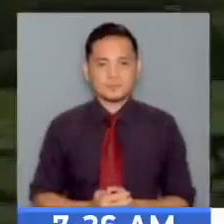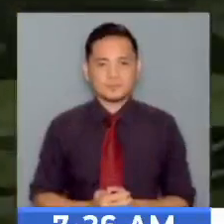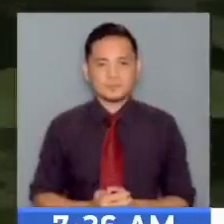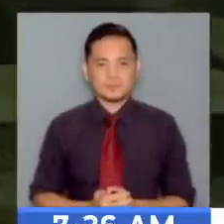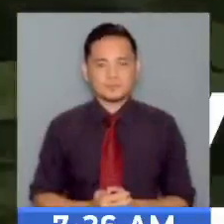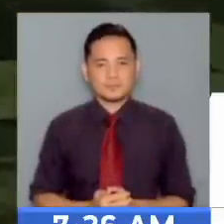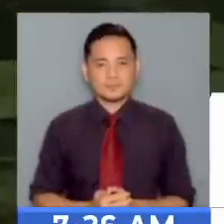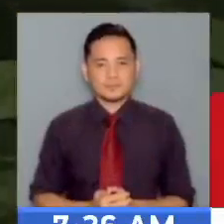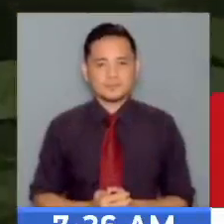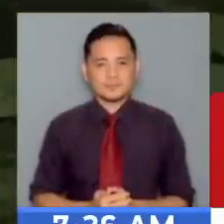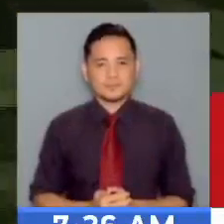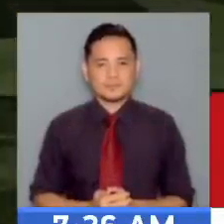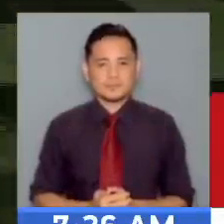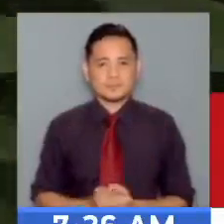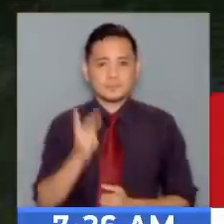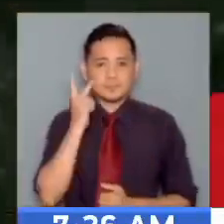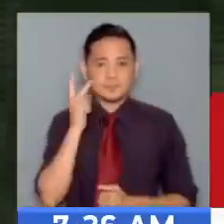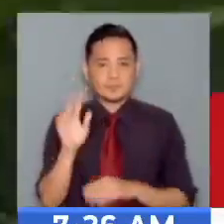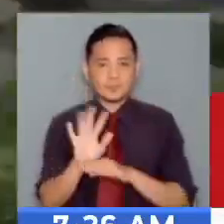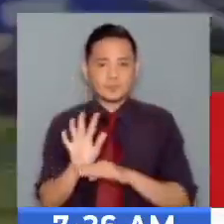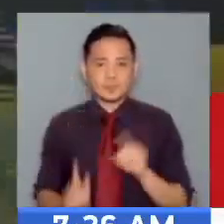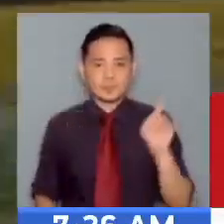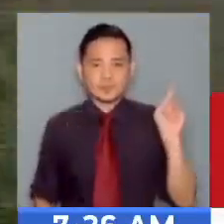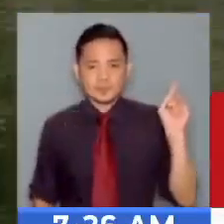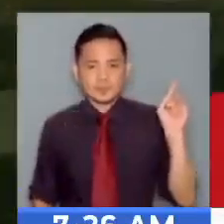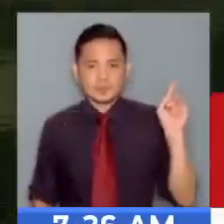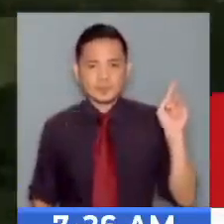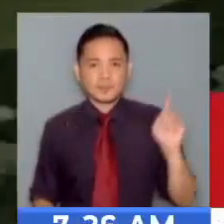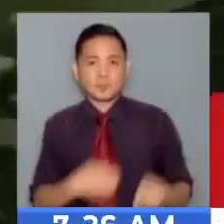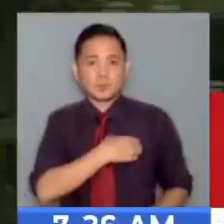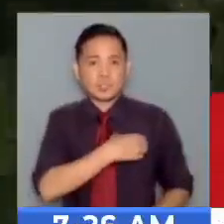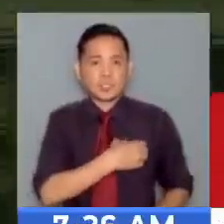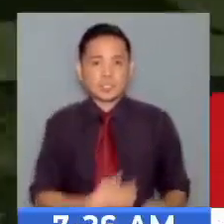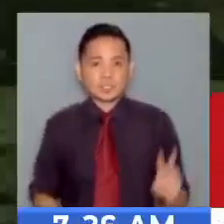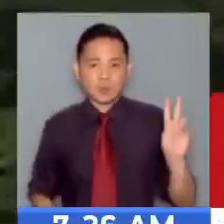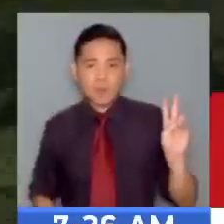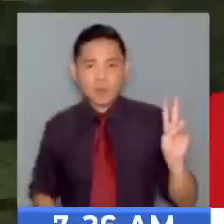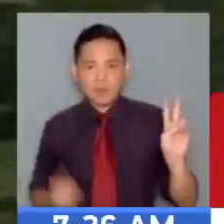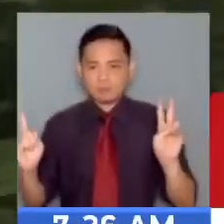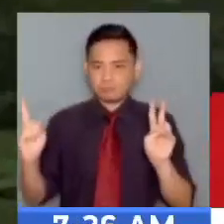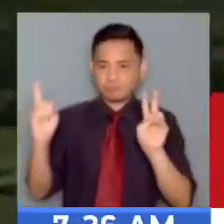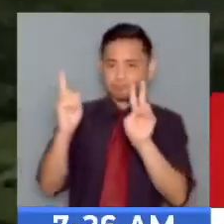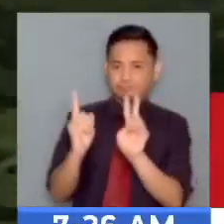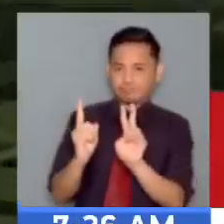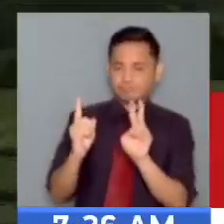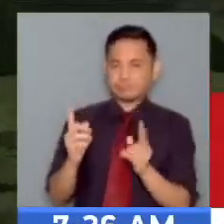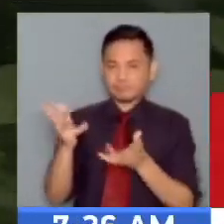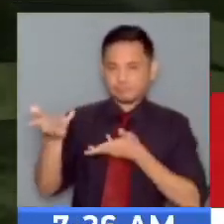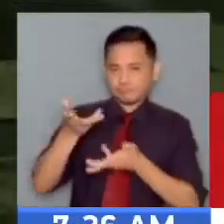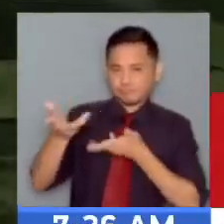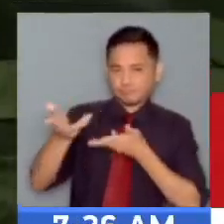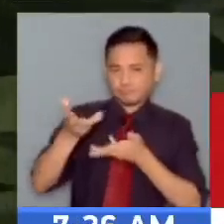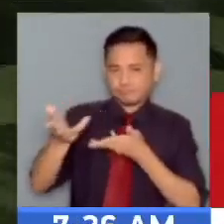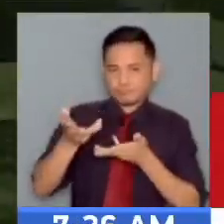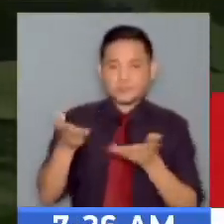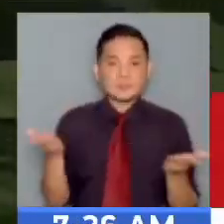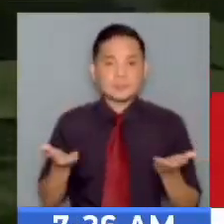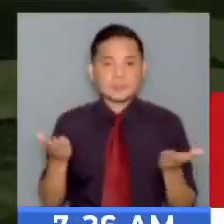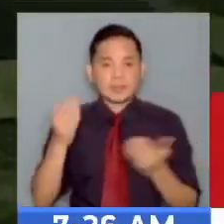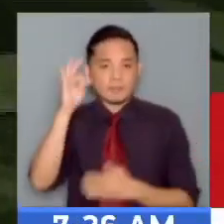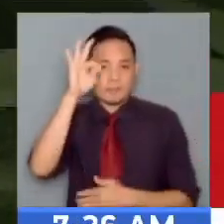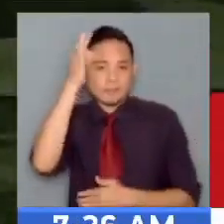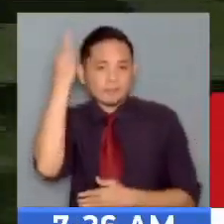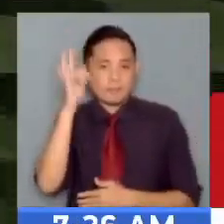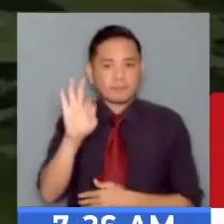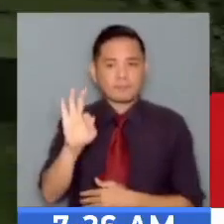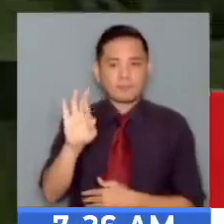Kita sa video na kinakausap ng dalawang pulis ang driver na sasakyang nakahinto sa gitna ng kalsada sa Nanterre, France. Ang isang pulis may hawak na baril